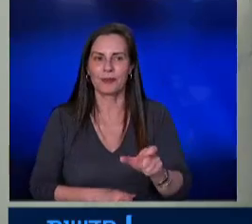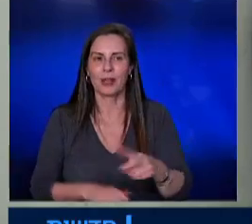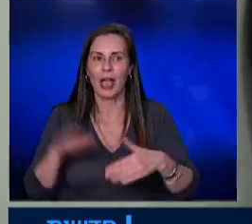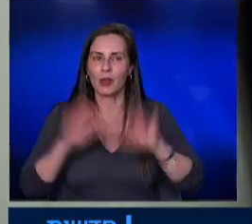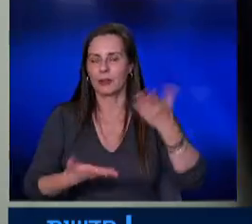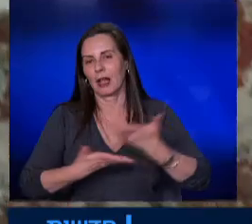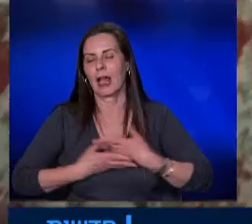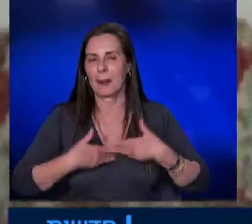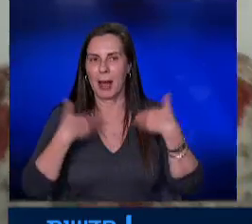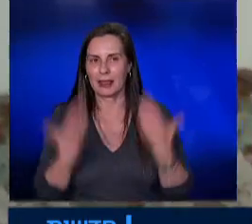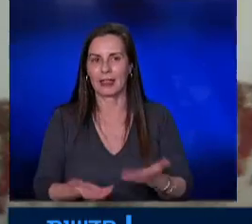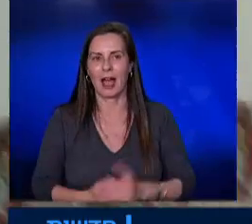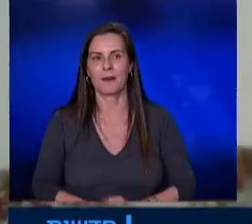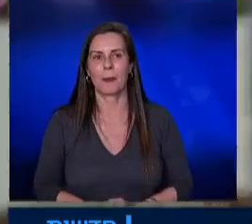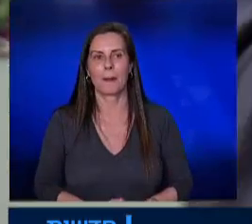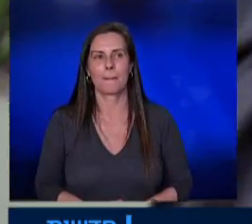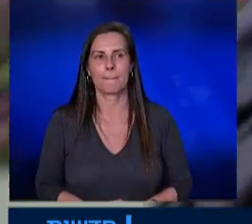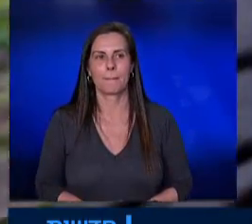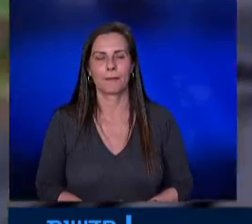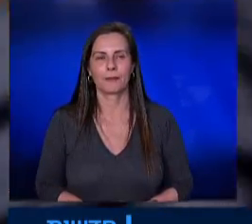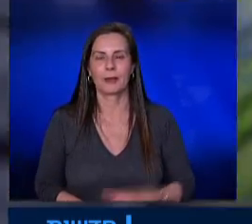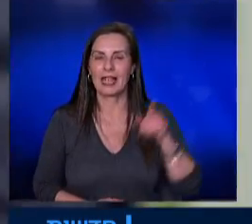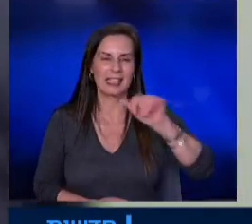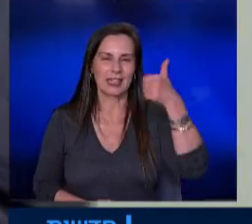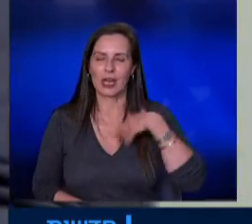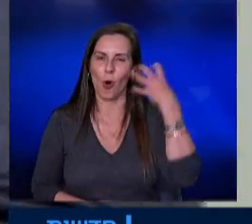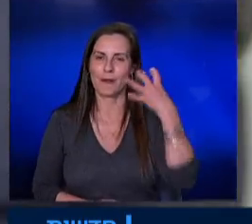היא נתנה לי מתנה. זה אני הכי אוהב.